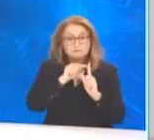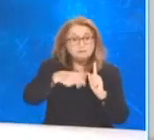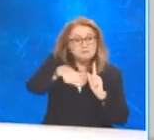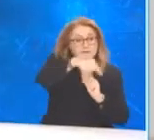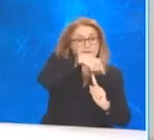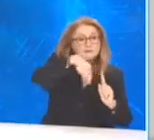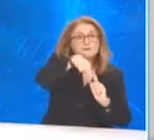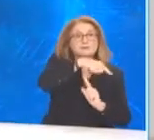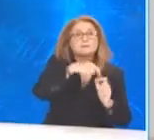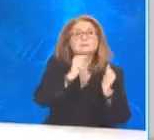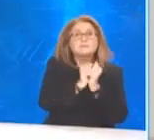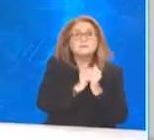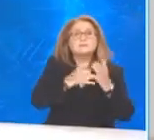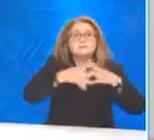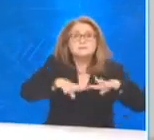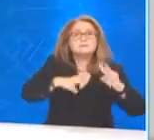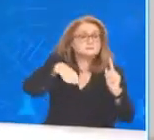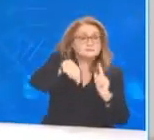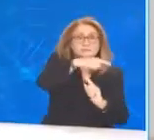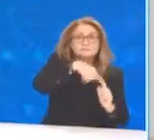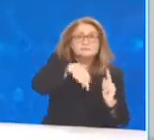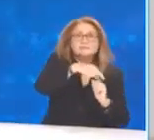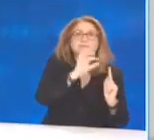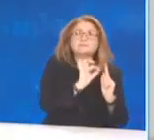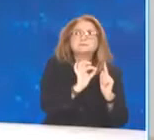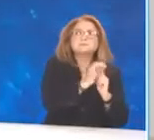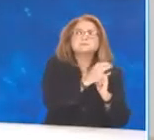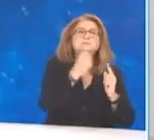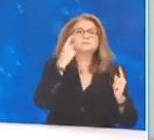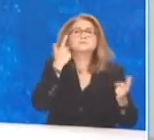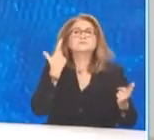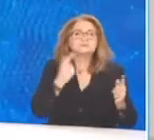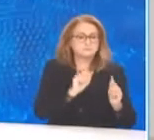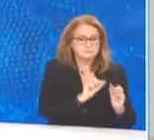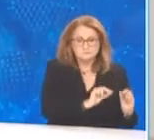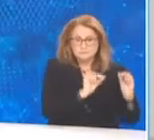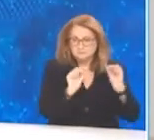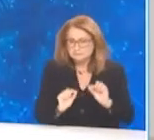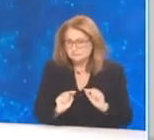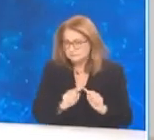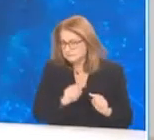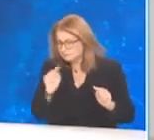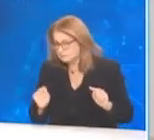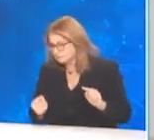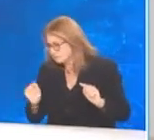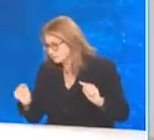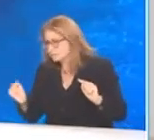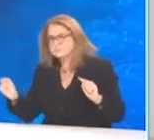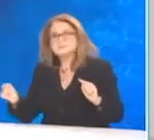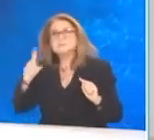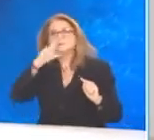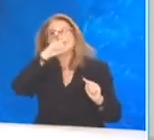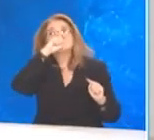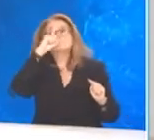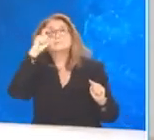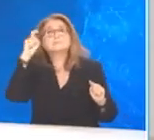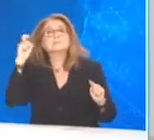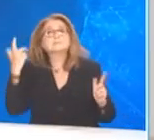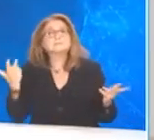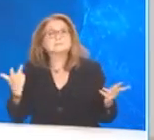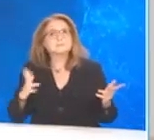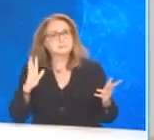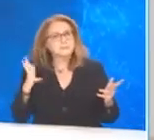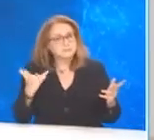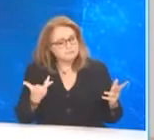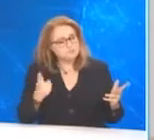33 και των στενών τους επαφών προκύπτει και μεγάλο ποσοστό μετακίνησης από περιφερειακή ενότητα σε περιφερειακή ενότητα. Άρα τι κάνουμε? Αυτό μπαίνει